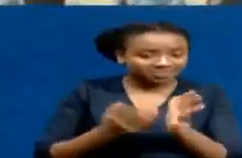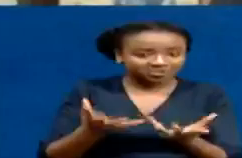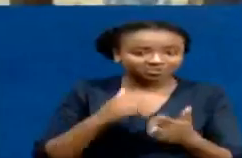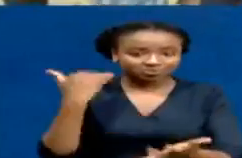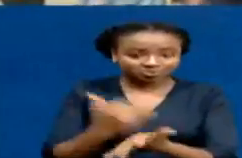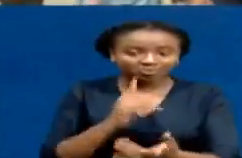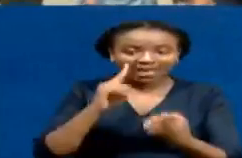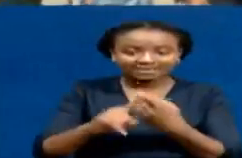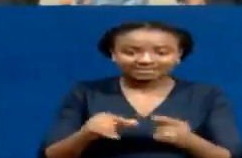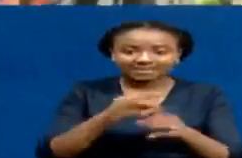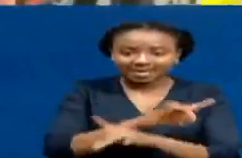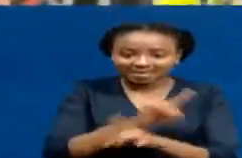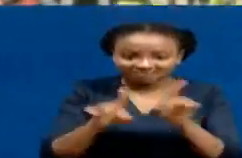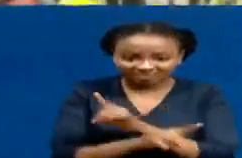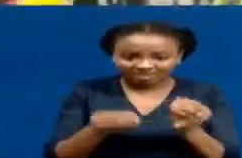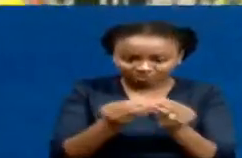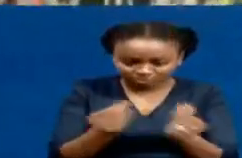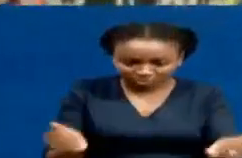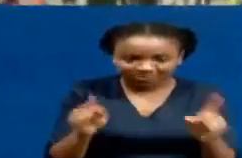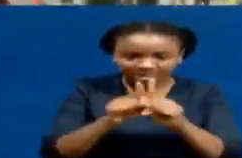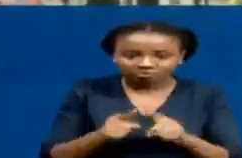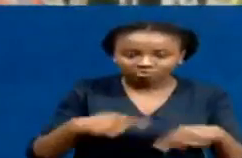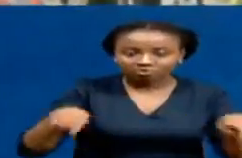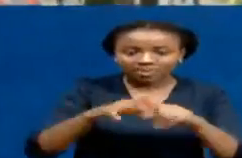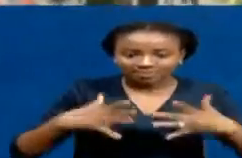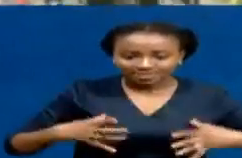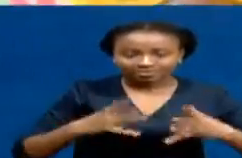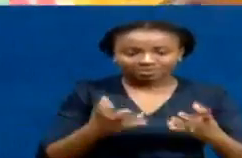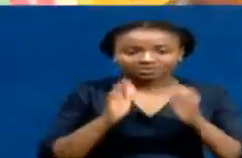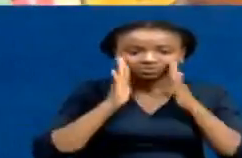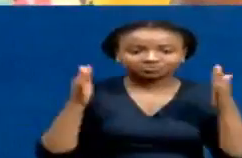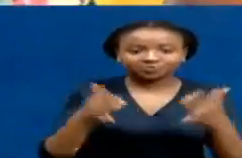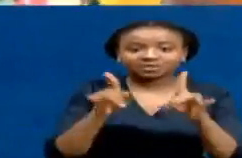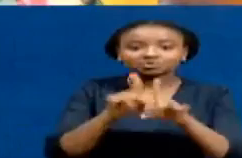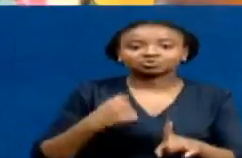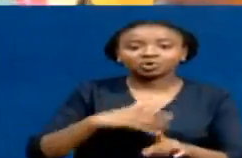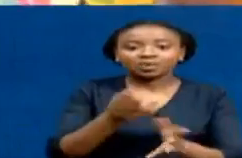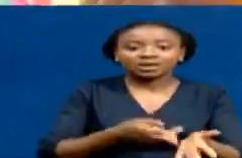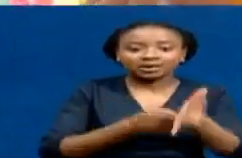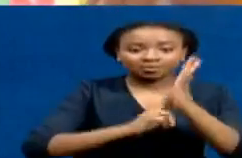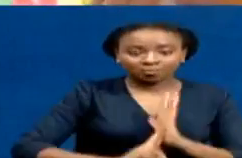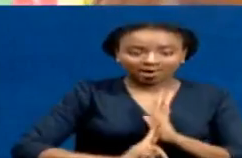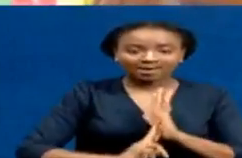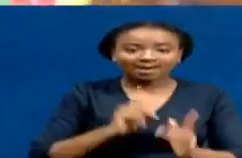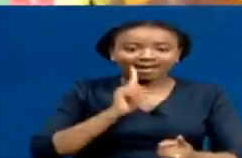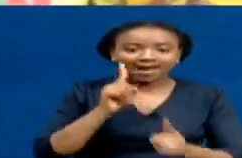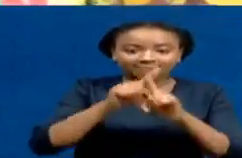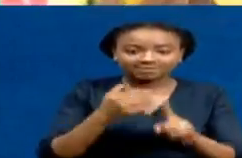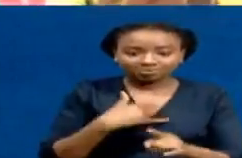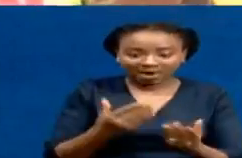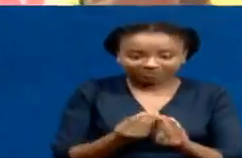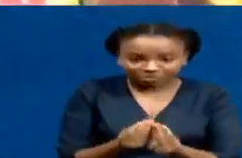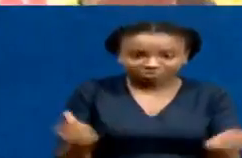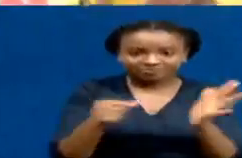pale dosari zote ziweko paruwanja na kila mkazi kuungama. We require that until that there is that settlement,